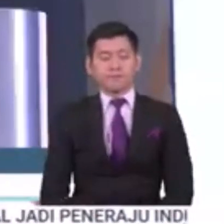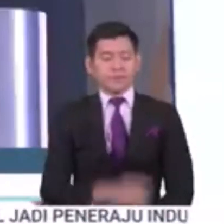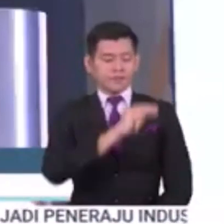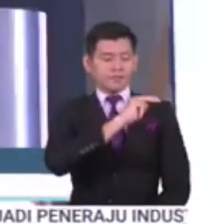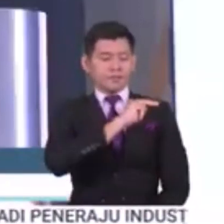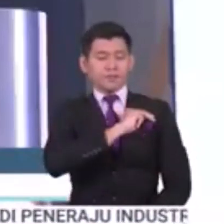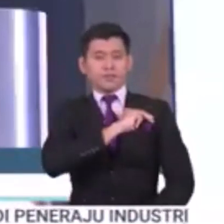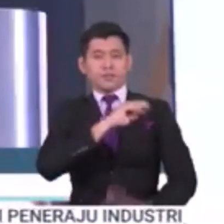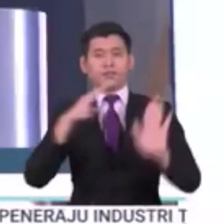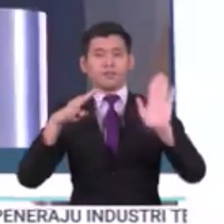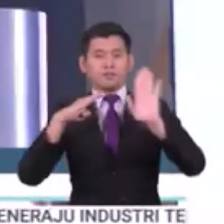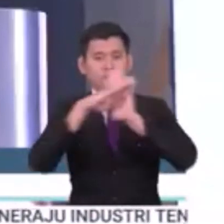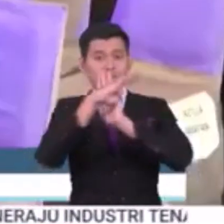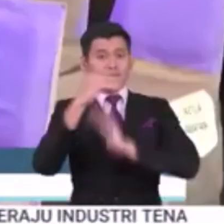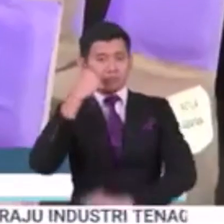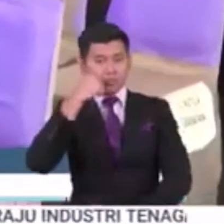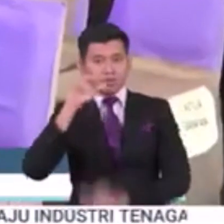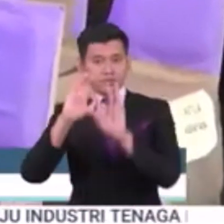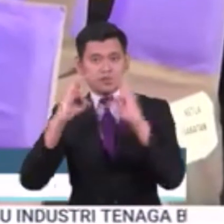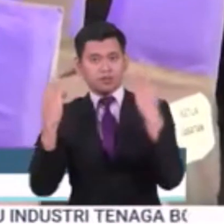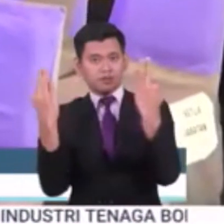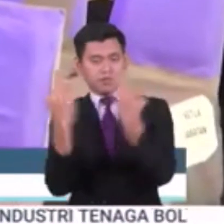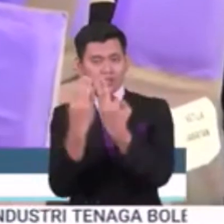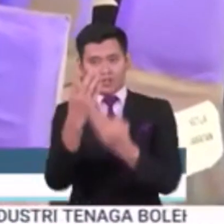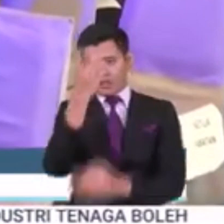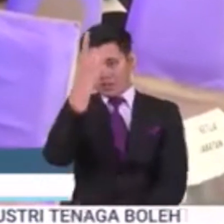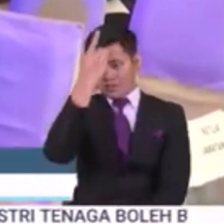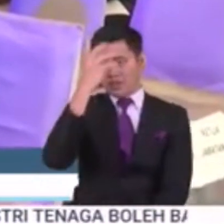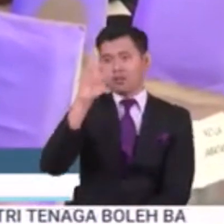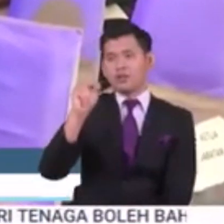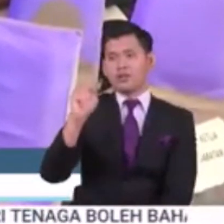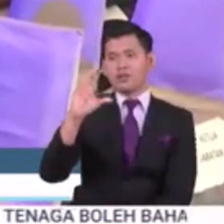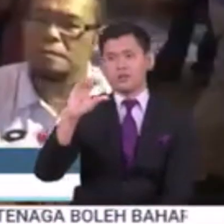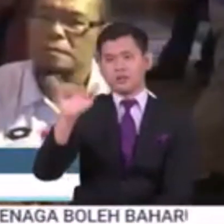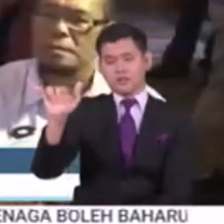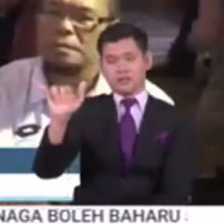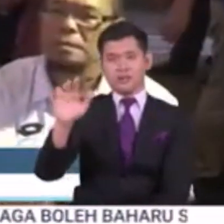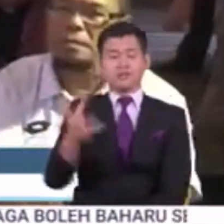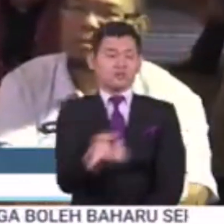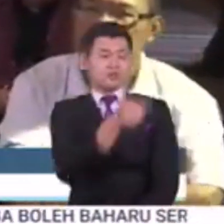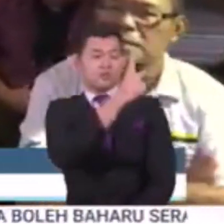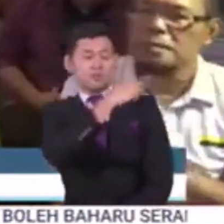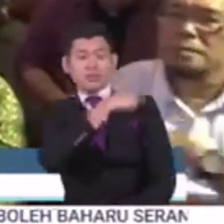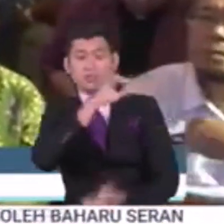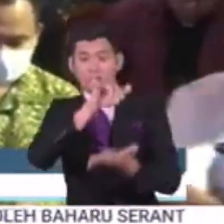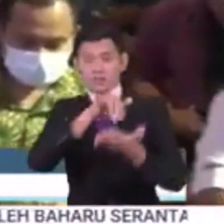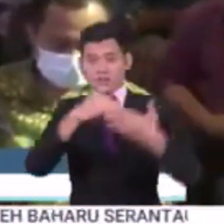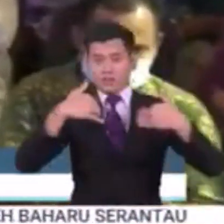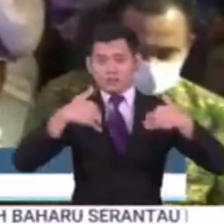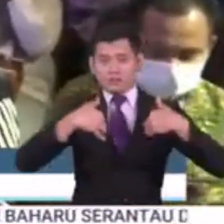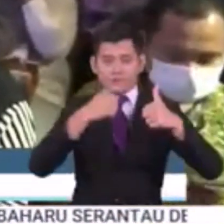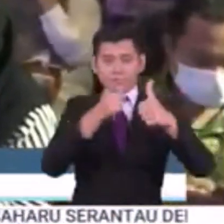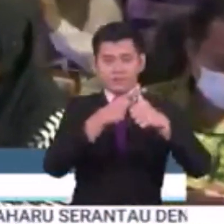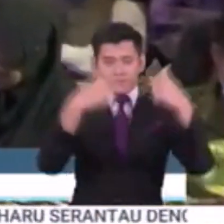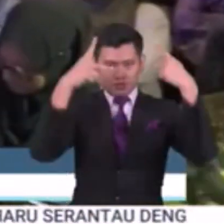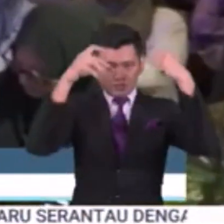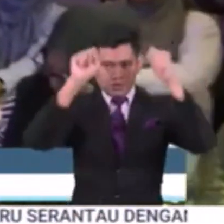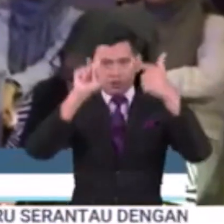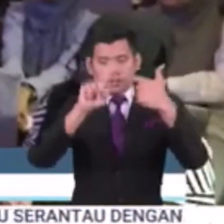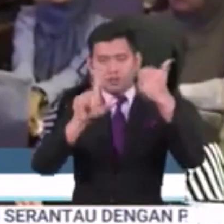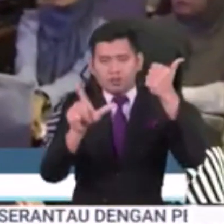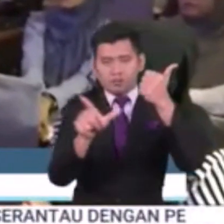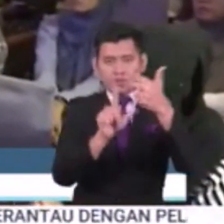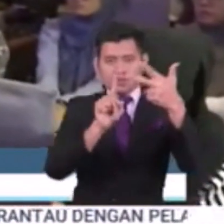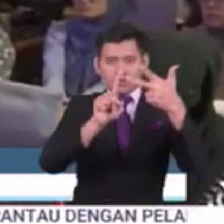Menteri Pembangunan Wanita, Keluarga dan Masyarakat Datuk Seri Nancy Shukri berkata, penjawatan itu antaranya merangkumi Presiden, Timbalan